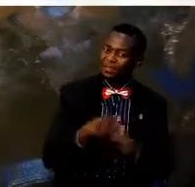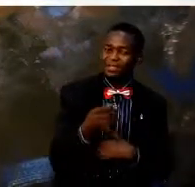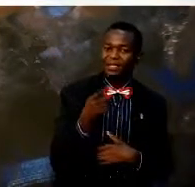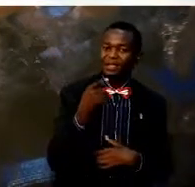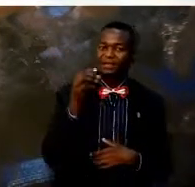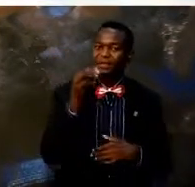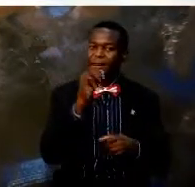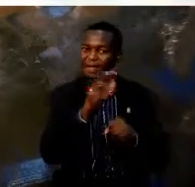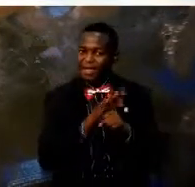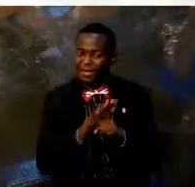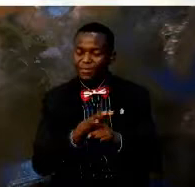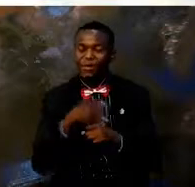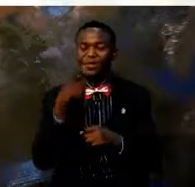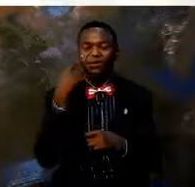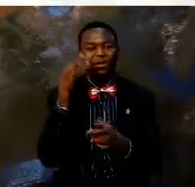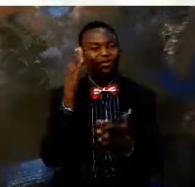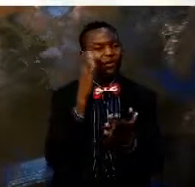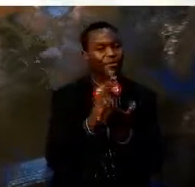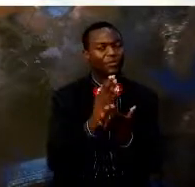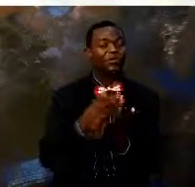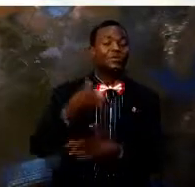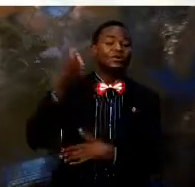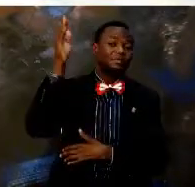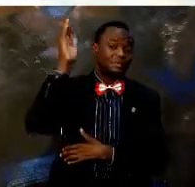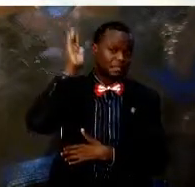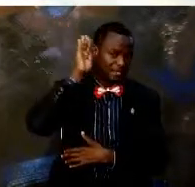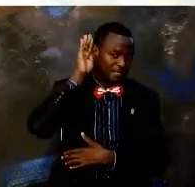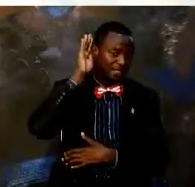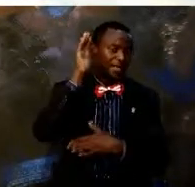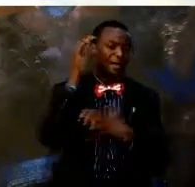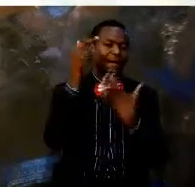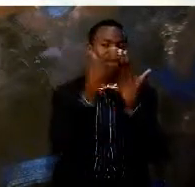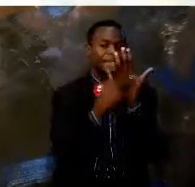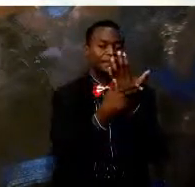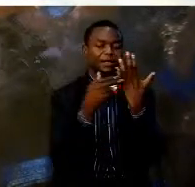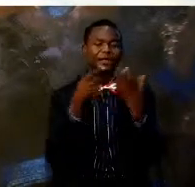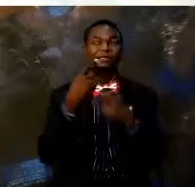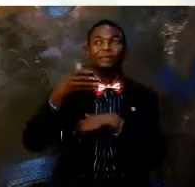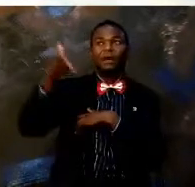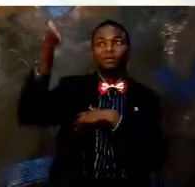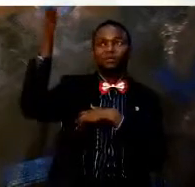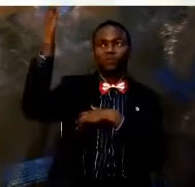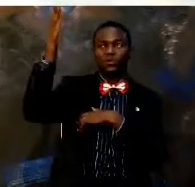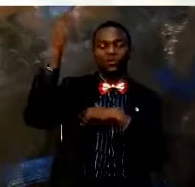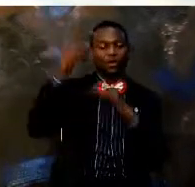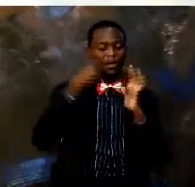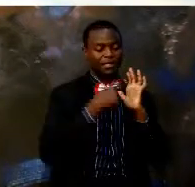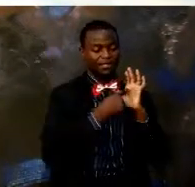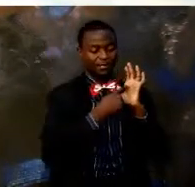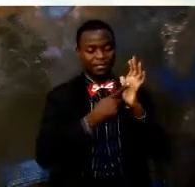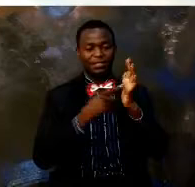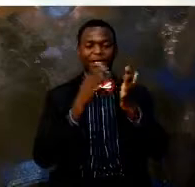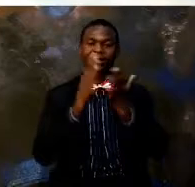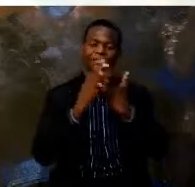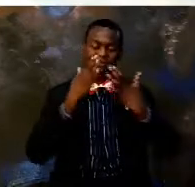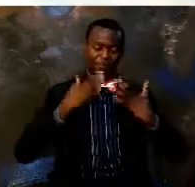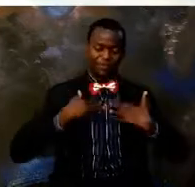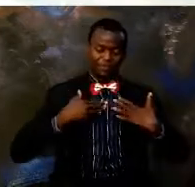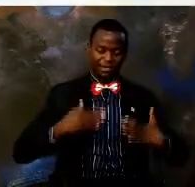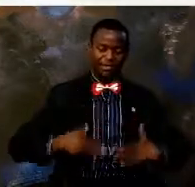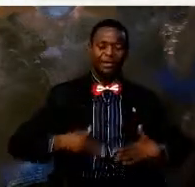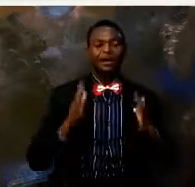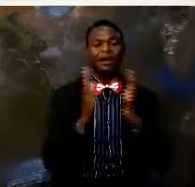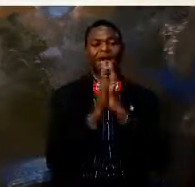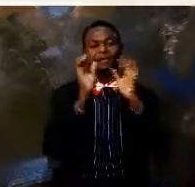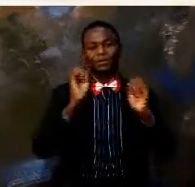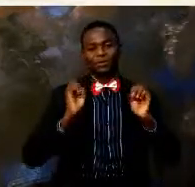Mariamu unataka kuniambia alikuwa Mungu? Sikiliza Biblia inachosema, ni Mungu aliyedhihirishwa katika mwili.